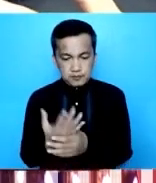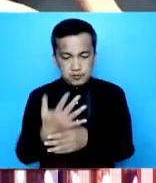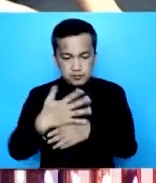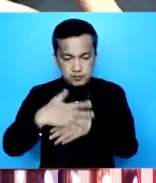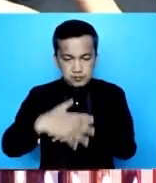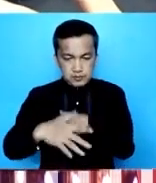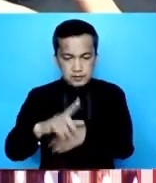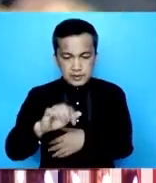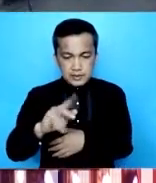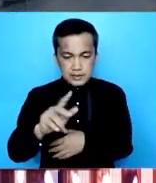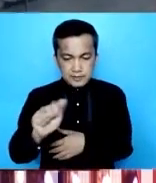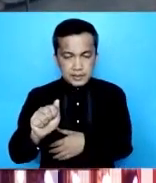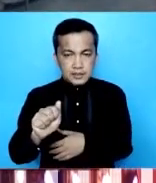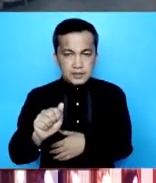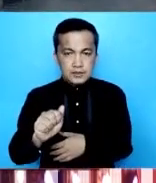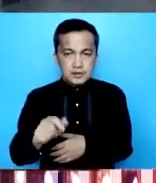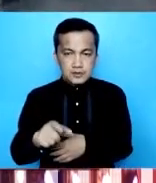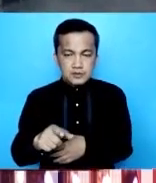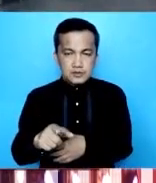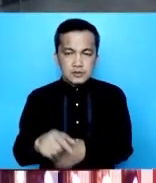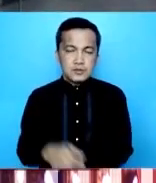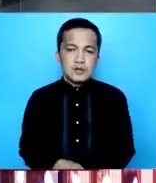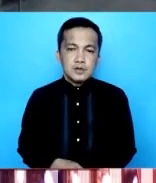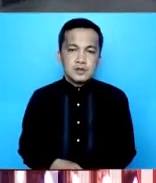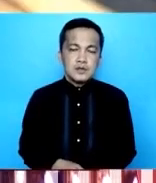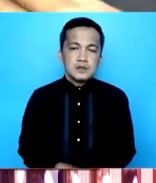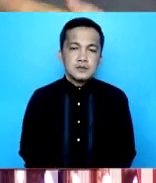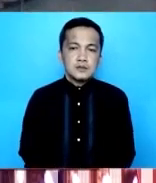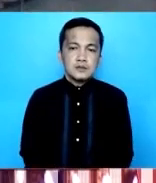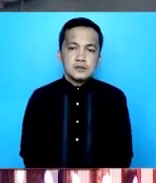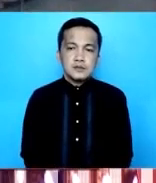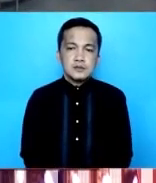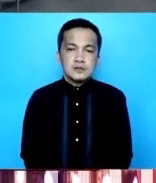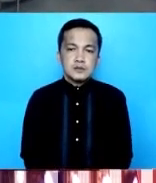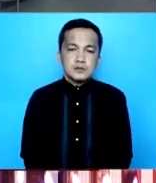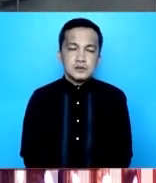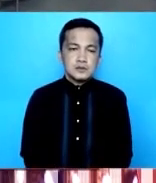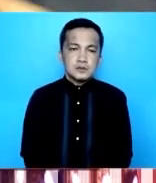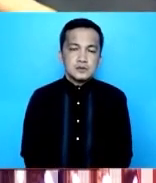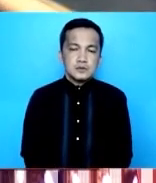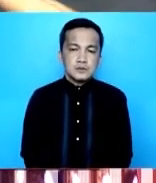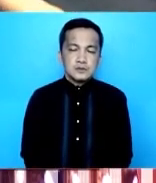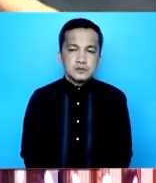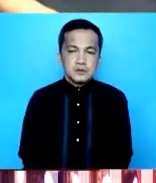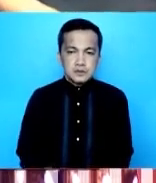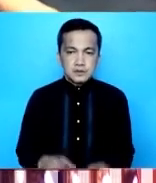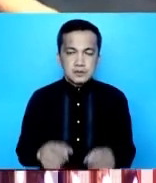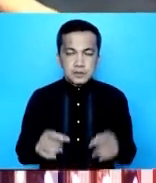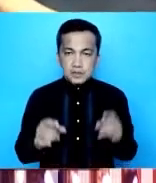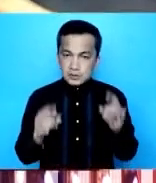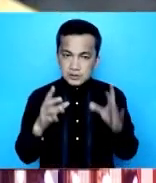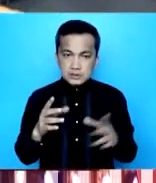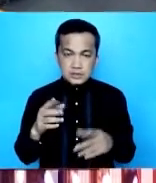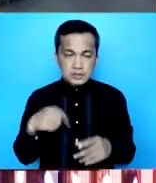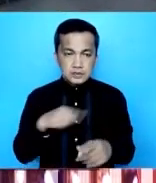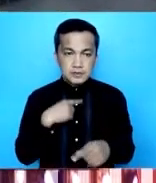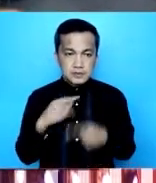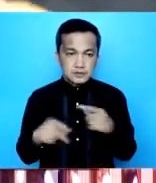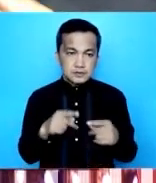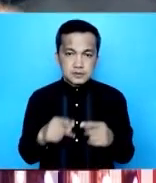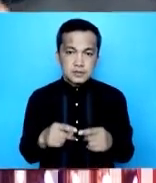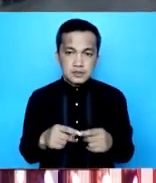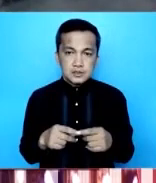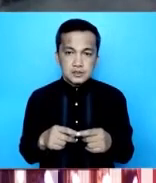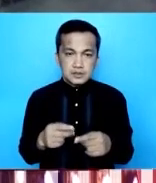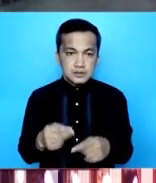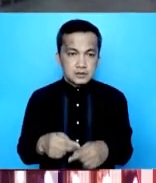is very little risk sa ating, at least sa ating mga tao dahil at the moment, unang-una, napakataas